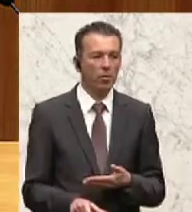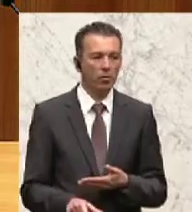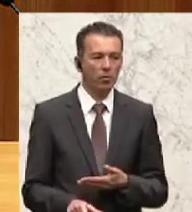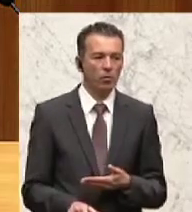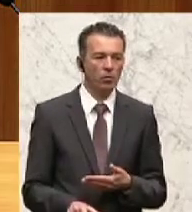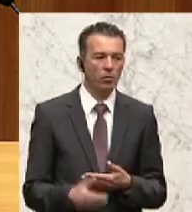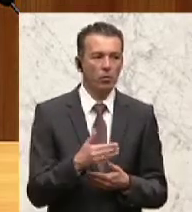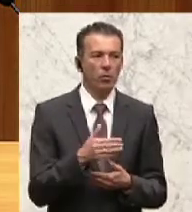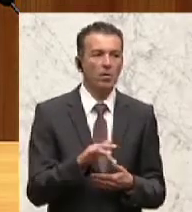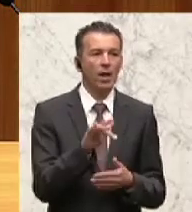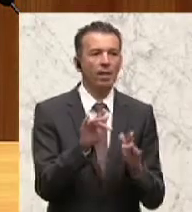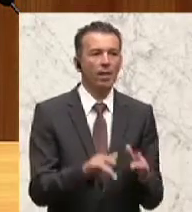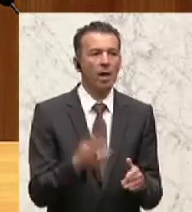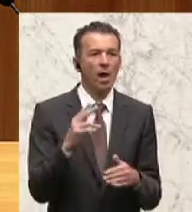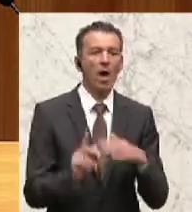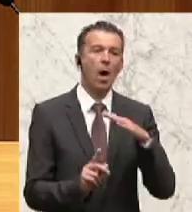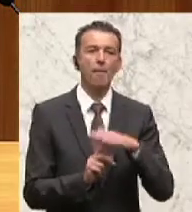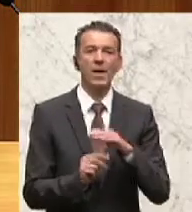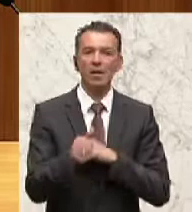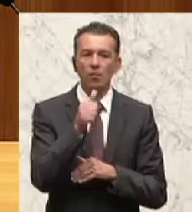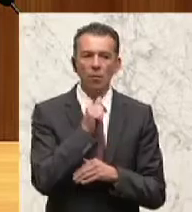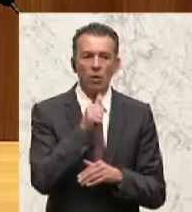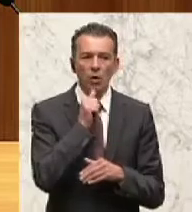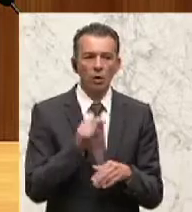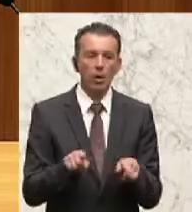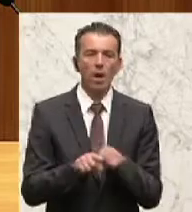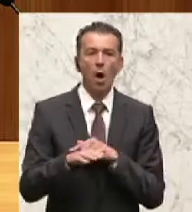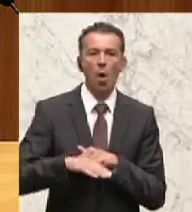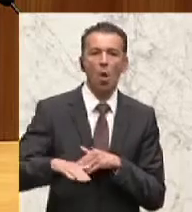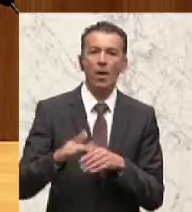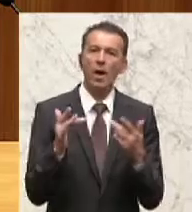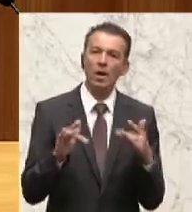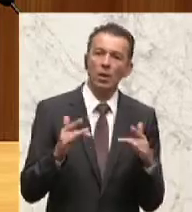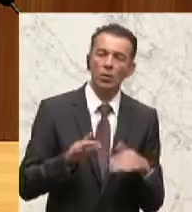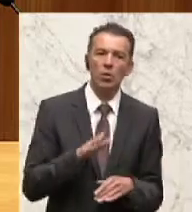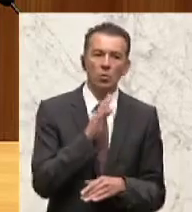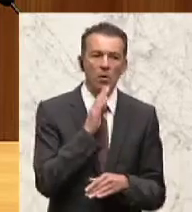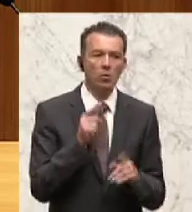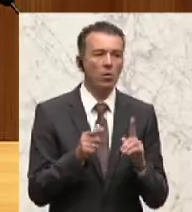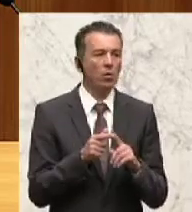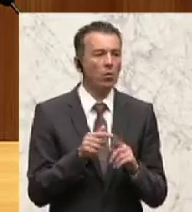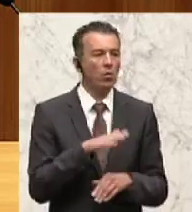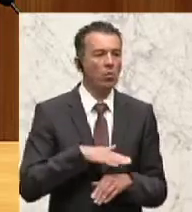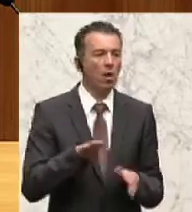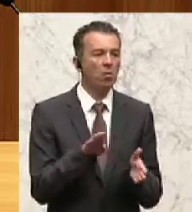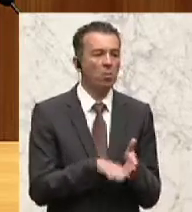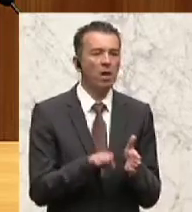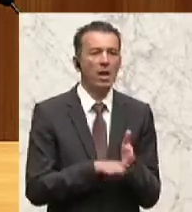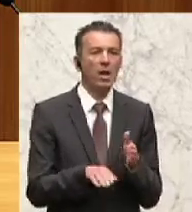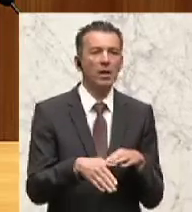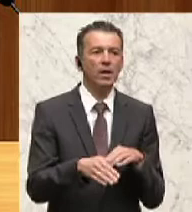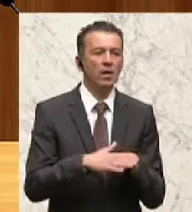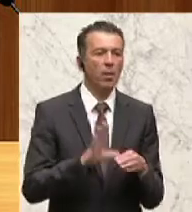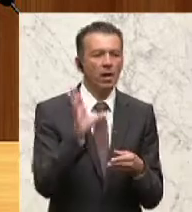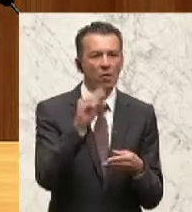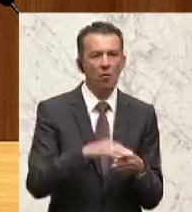wie der Herr Pilz von den Grünen, aber auch im Bereich einer Luxuspension und im Bereich einer billigen Gemeindewohnung davon